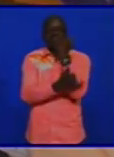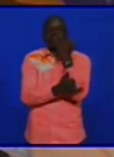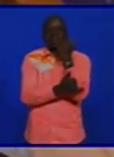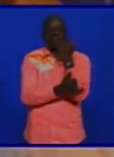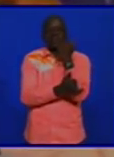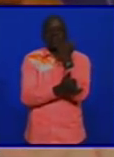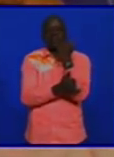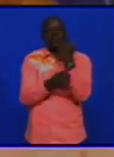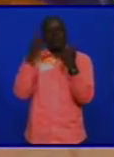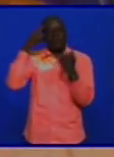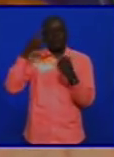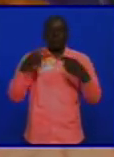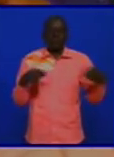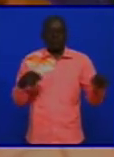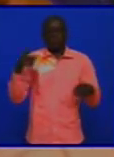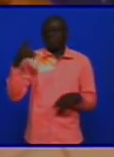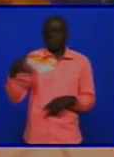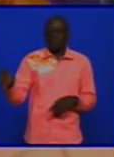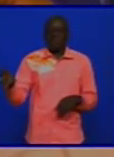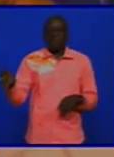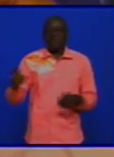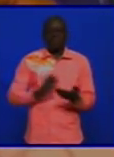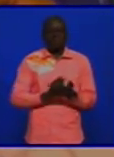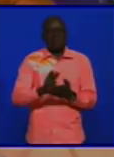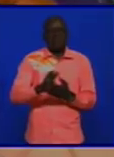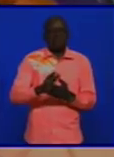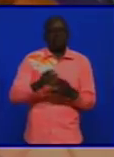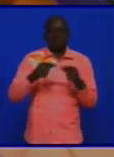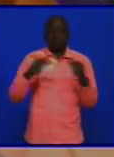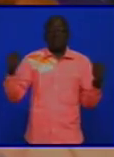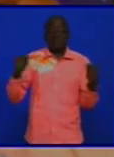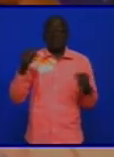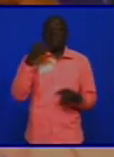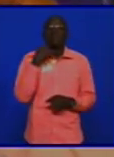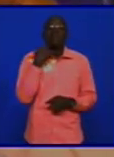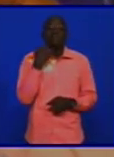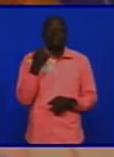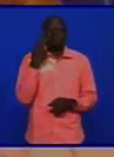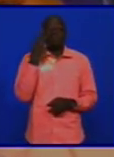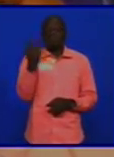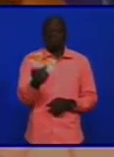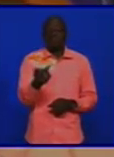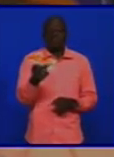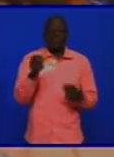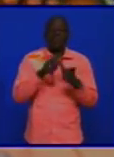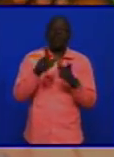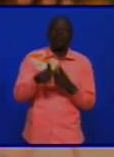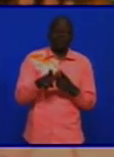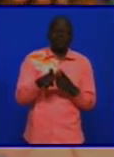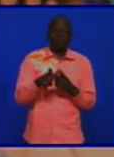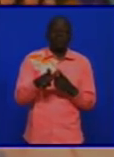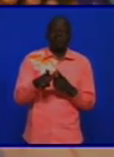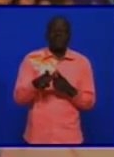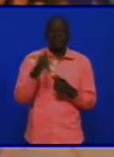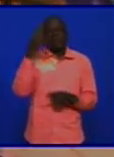frappé de gauche à droite par des ennemis invisibles. Alors, raison de